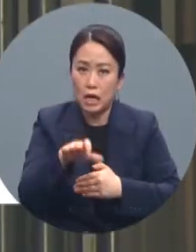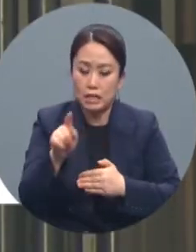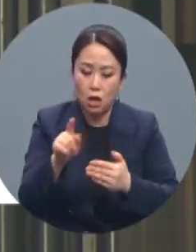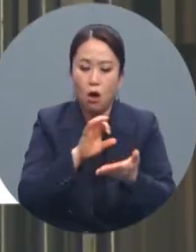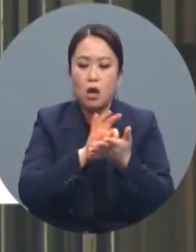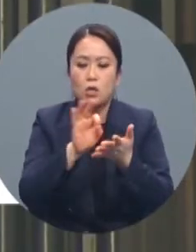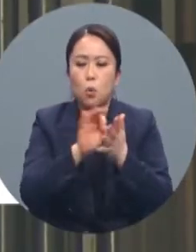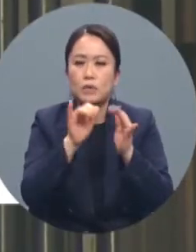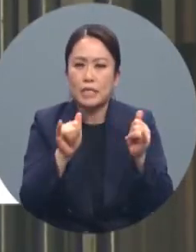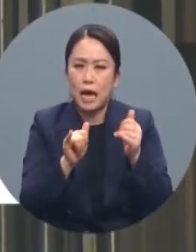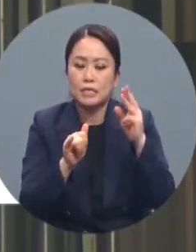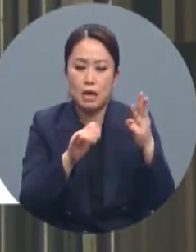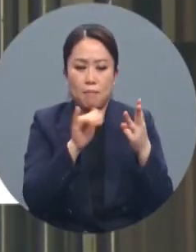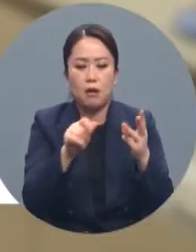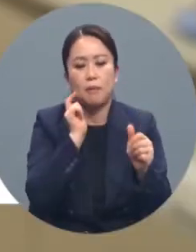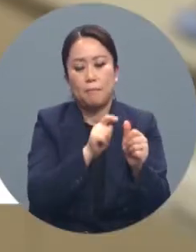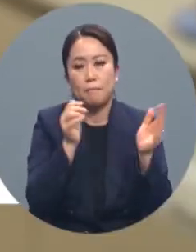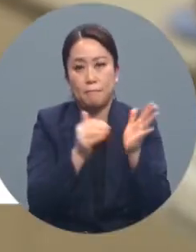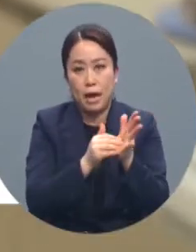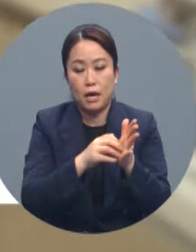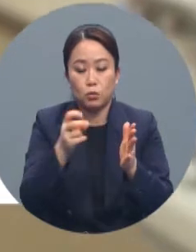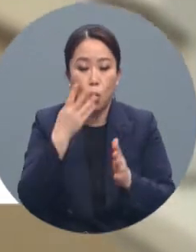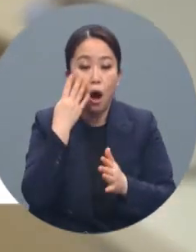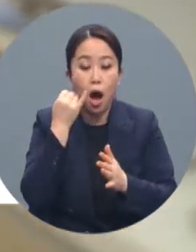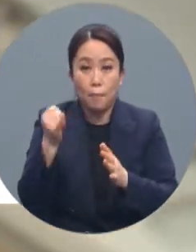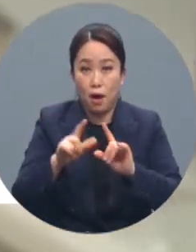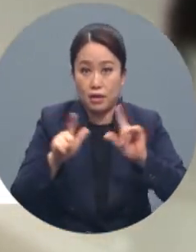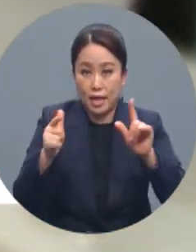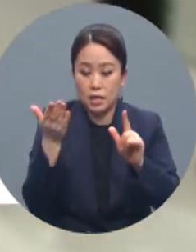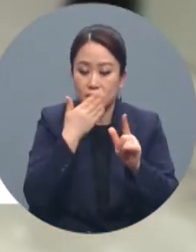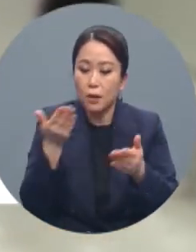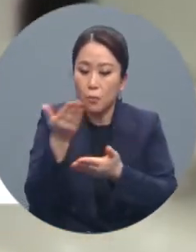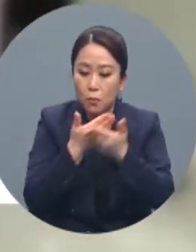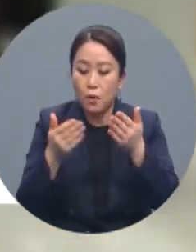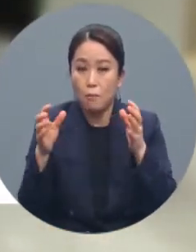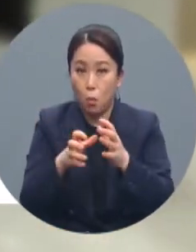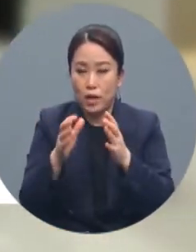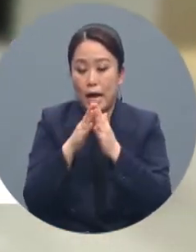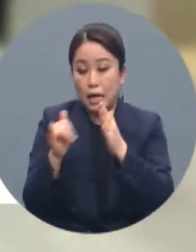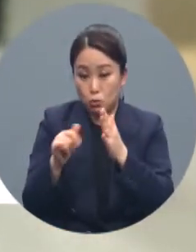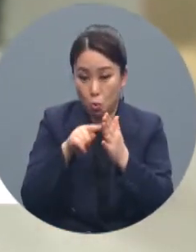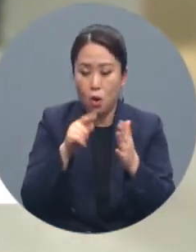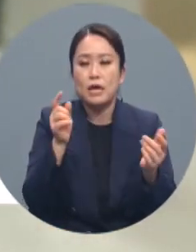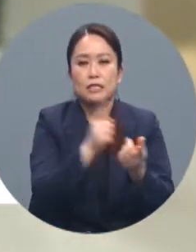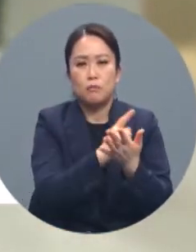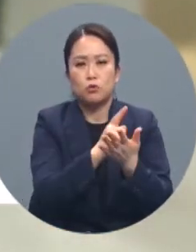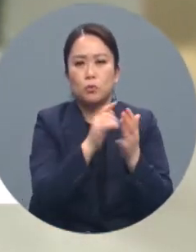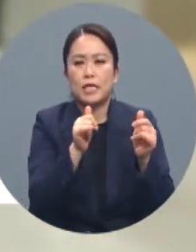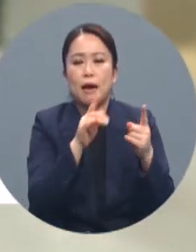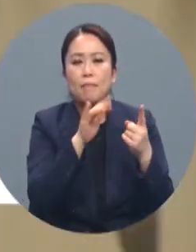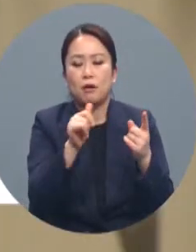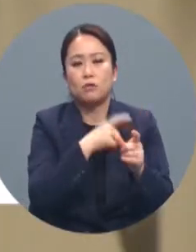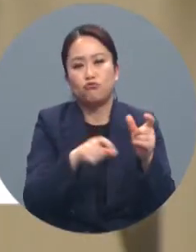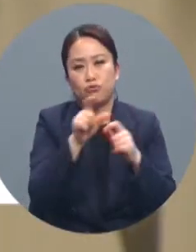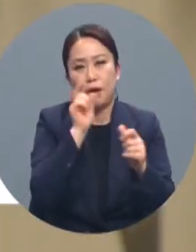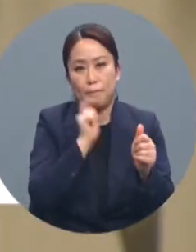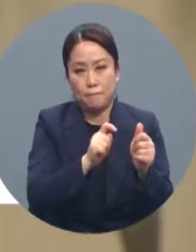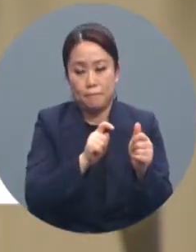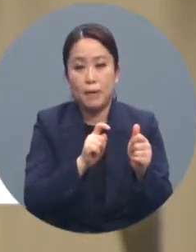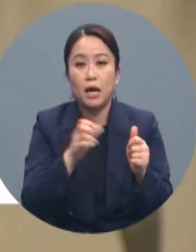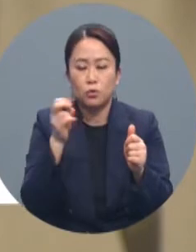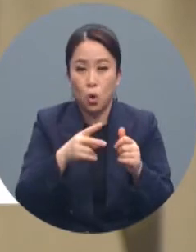제명이 양성 판정을 받았고 어버이날 식사 모임을 1일 가족 관련 접촉자 한 명이 추가로 가면 됐습니다